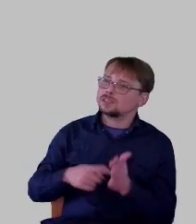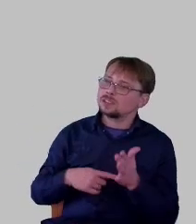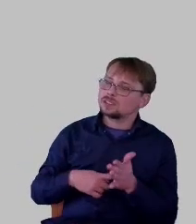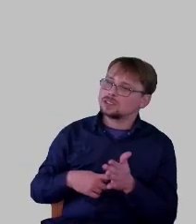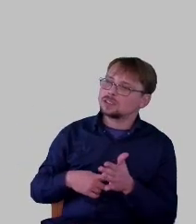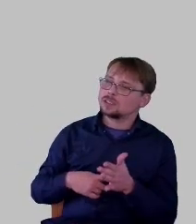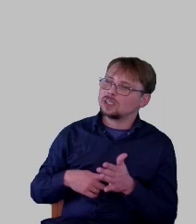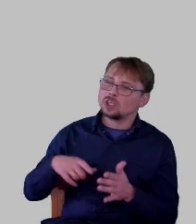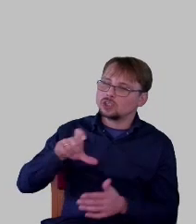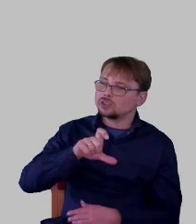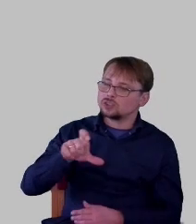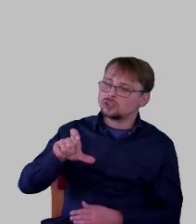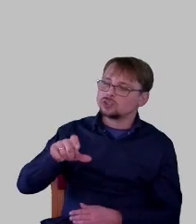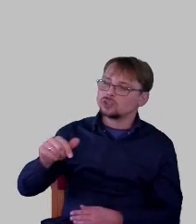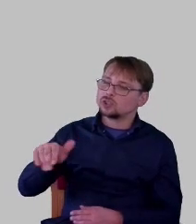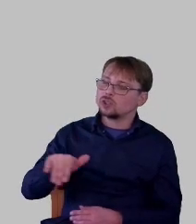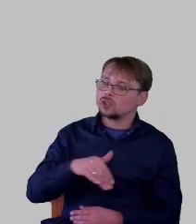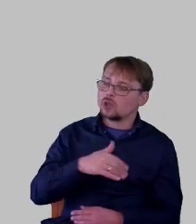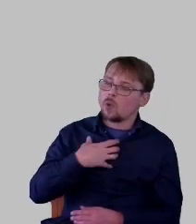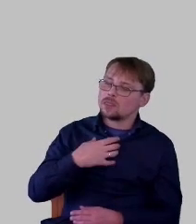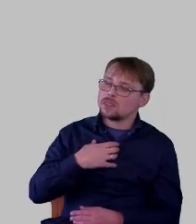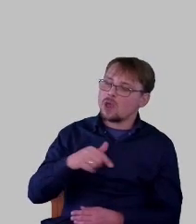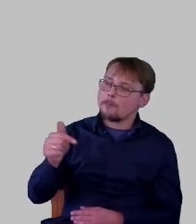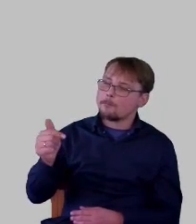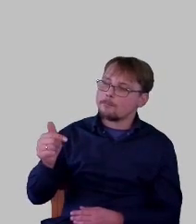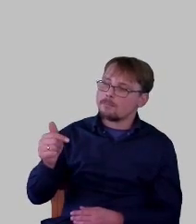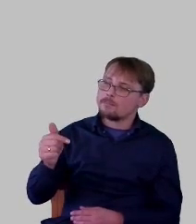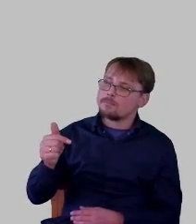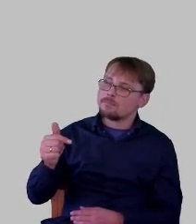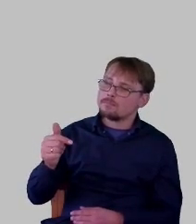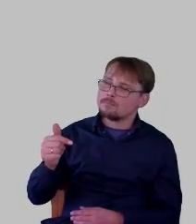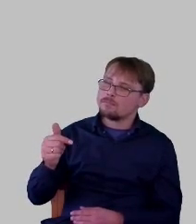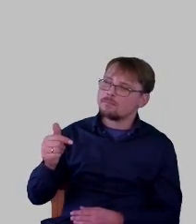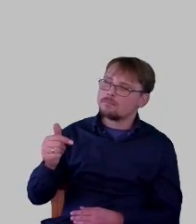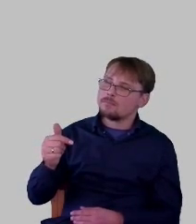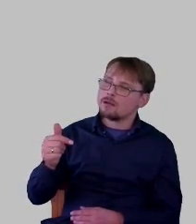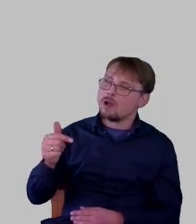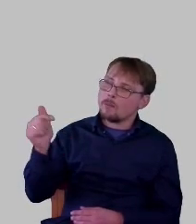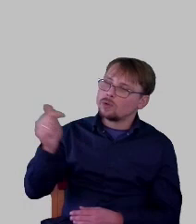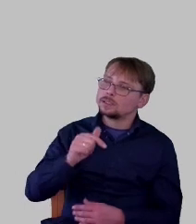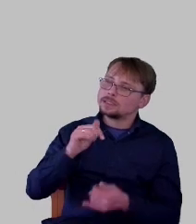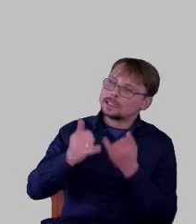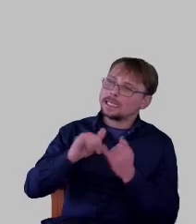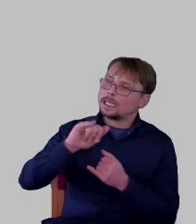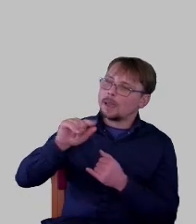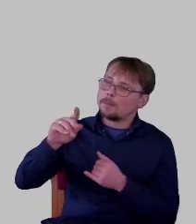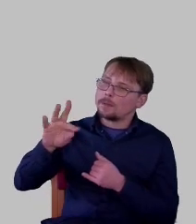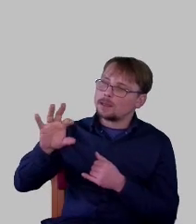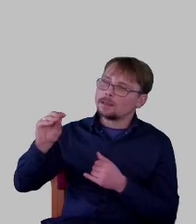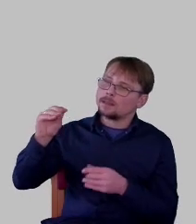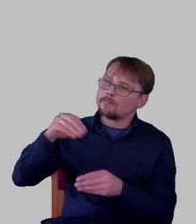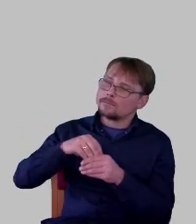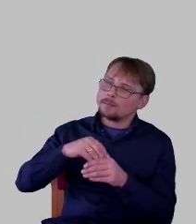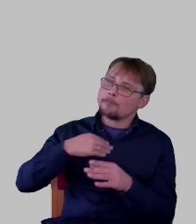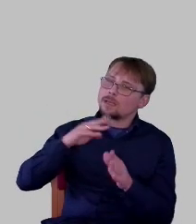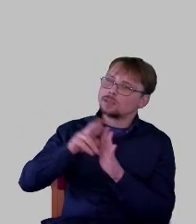jest obligatoryjne dla szkoły, dla dyrektora szkoły, żeby jeżeli takie ustalenia znajdą się w IPEC-ie, to zorganizować. Tak,